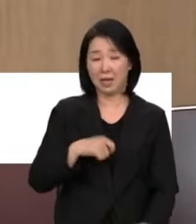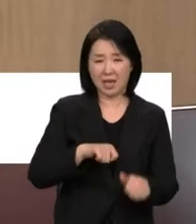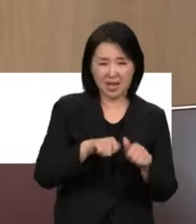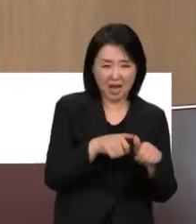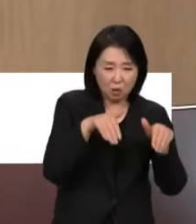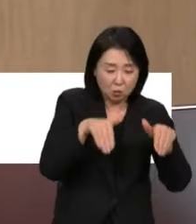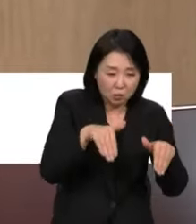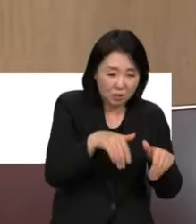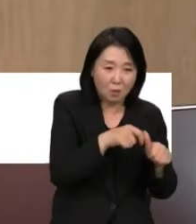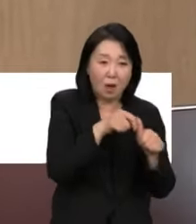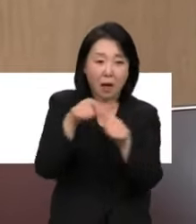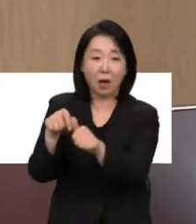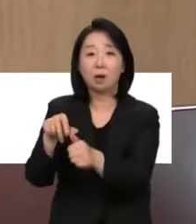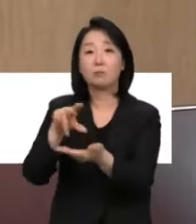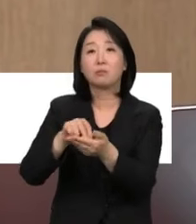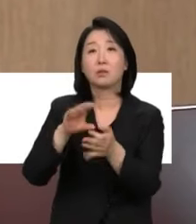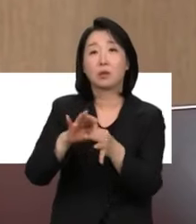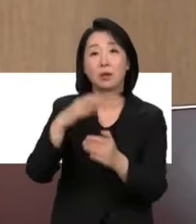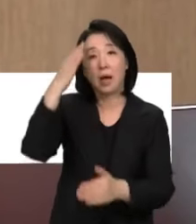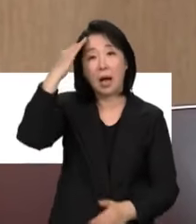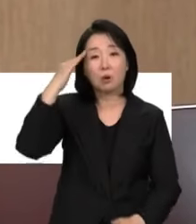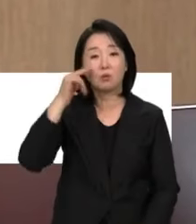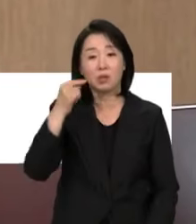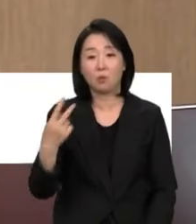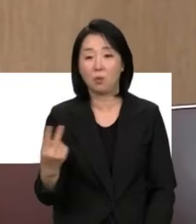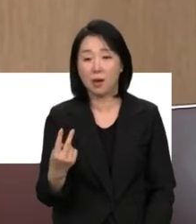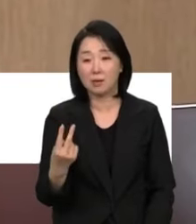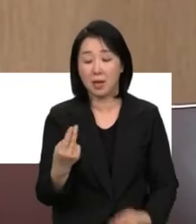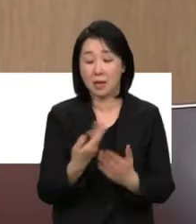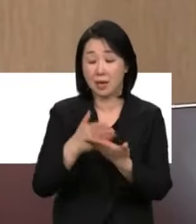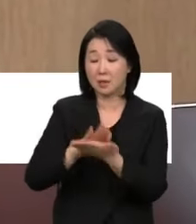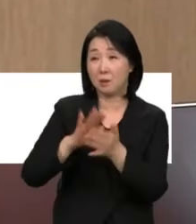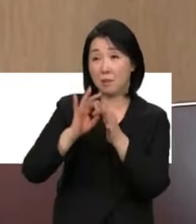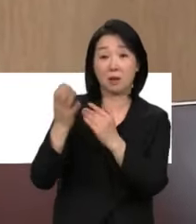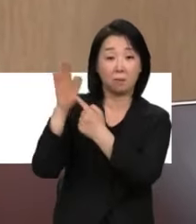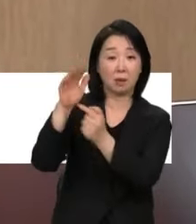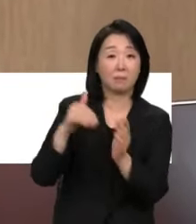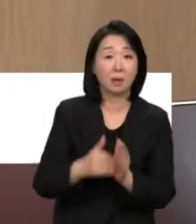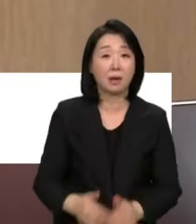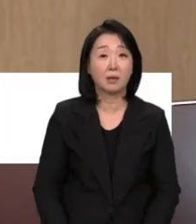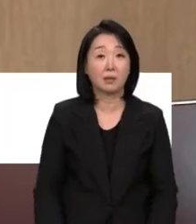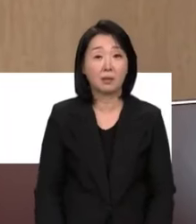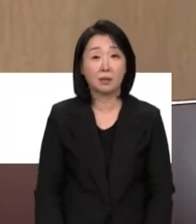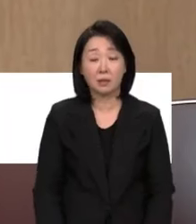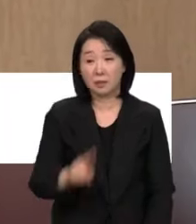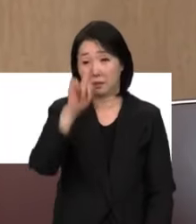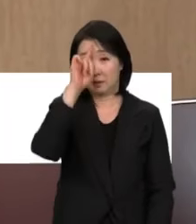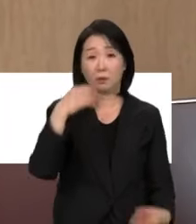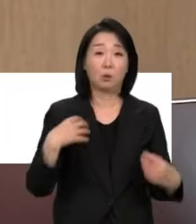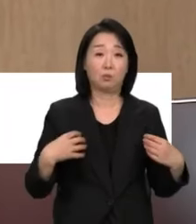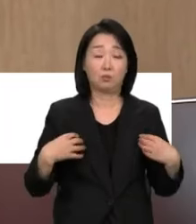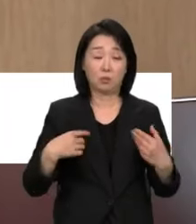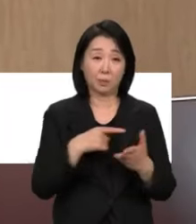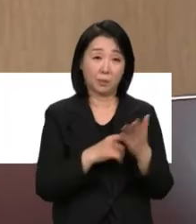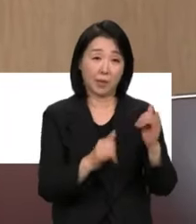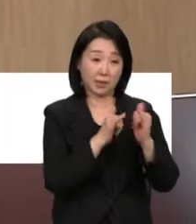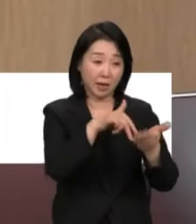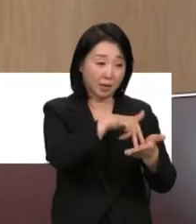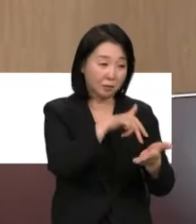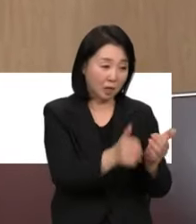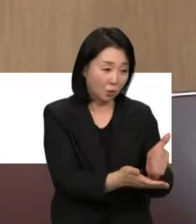강제징용 문제와 관련한 한일 관계 개선 방안을 발표했습니다. 그동안 정부가 피해자의